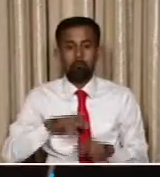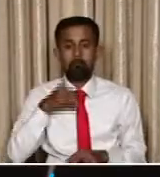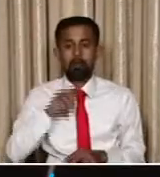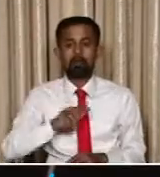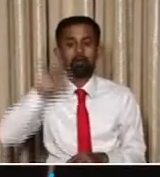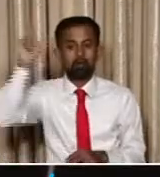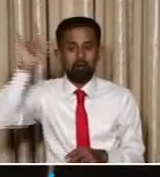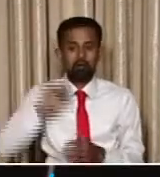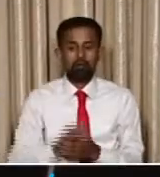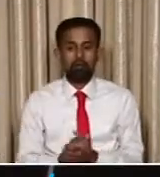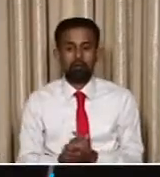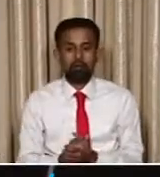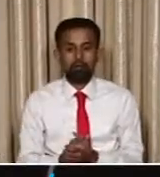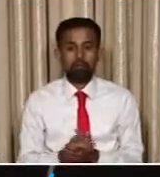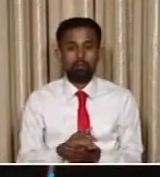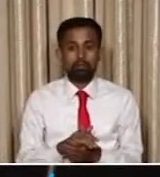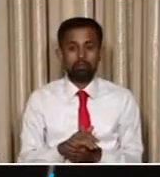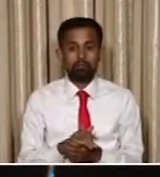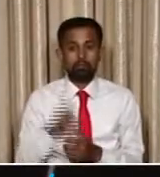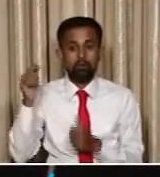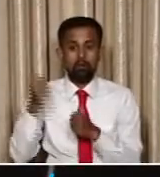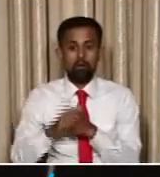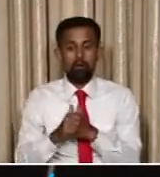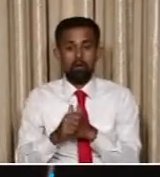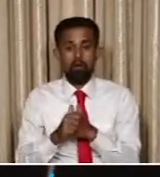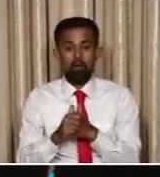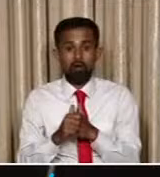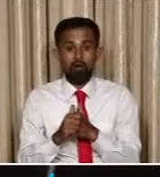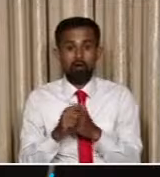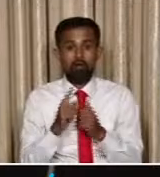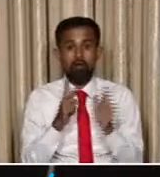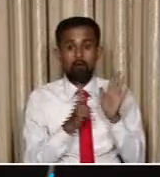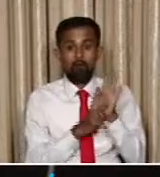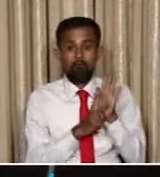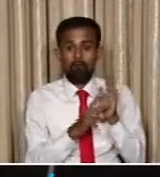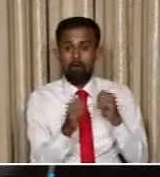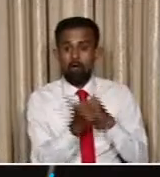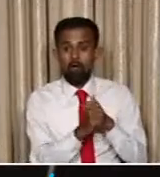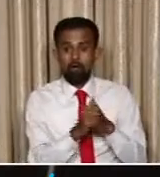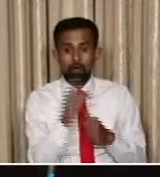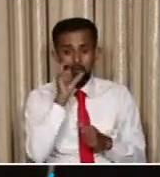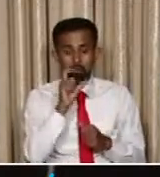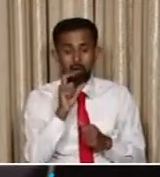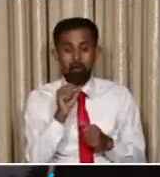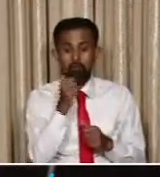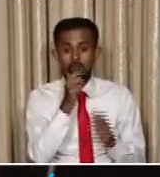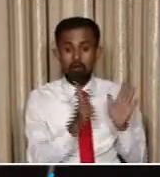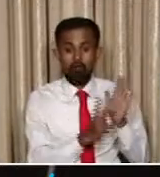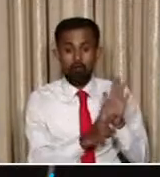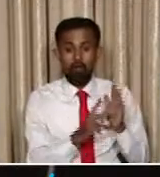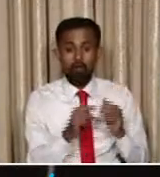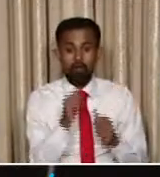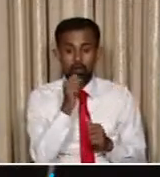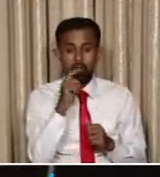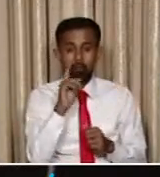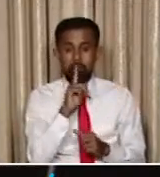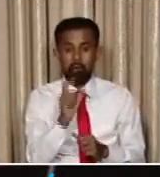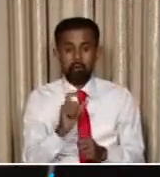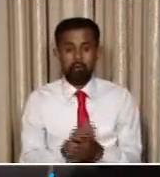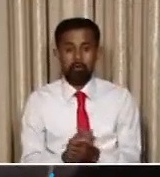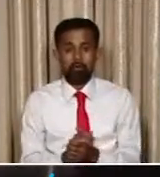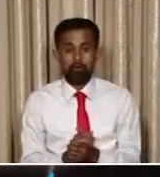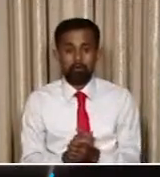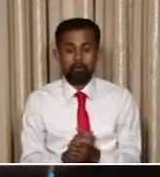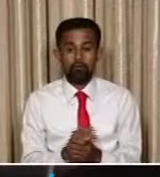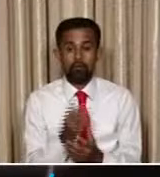යන්නේ? ඒගොල්ලන්ගේ ඉතිහාසය, ඒගොල්ලෝ හදන වයින් බලන්න යනවා මිනිස්සු. මේ වයින් හදන ක්‍රමයේ බලන්න යනවා. ඒගොල්ලන් ඒගොල්ලන්ගේ වයින්